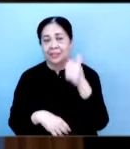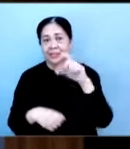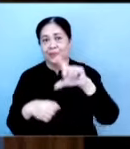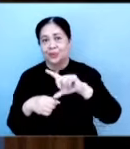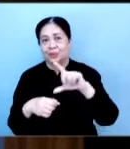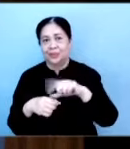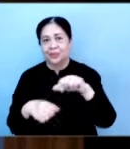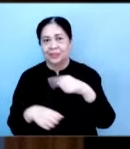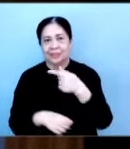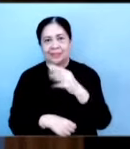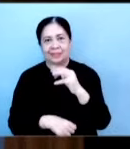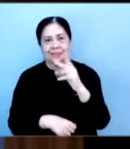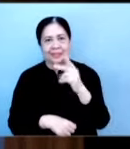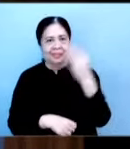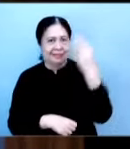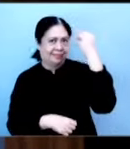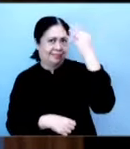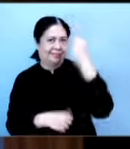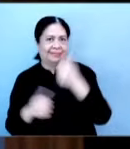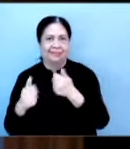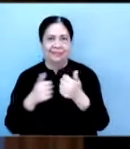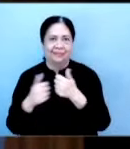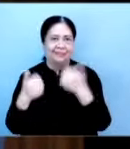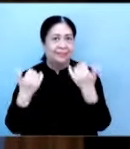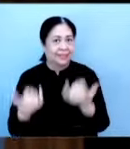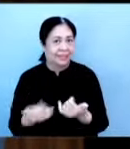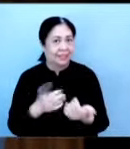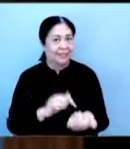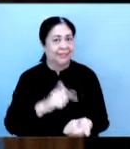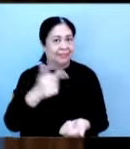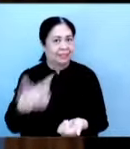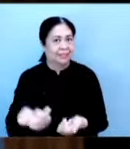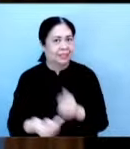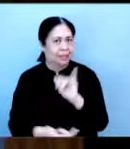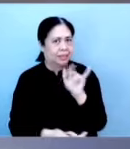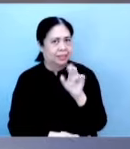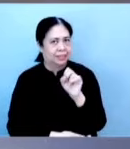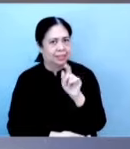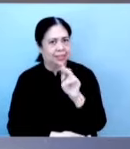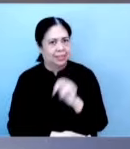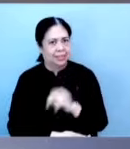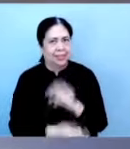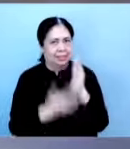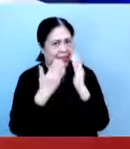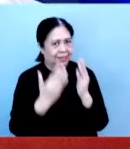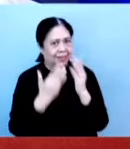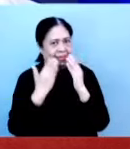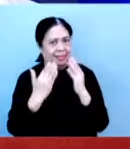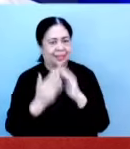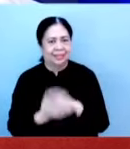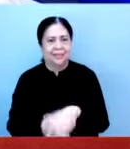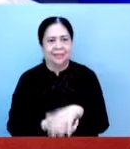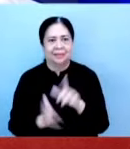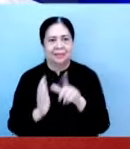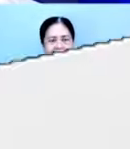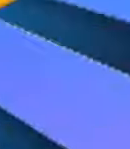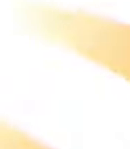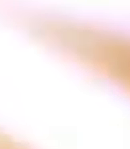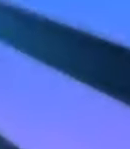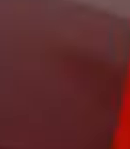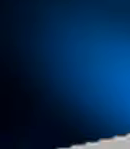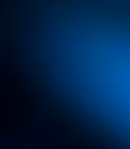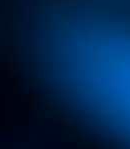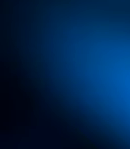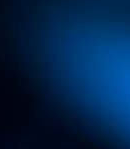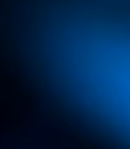kago selfie contest ngayon naman kay Justin tayo ay thank you Thank you ito mamaya sa kitang-kita tampok ang mga